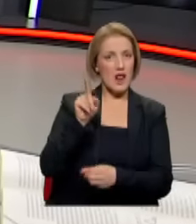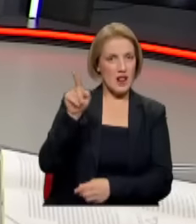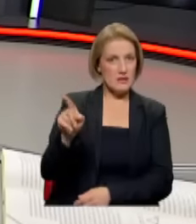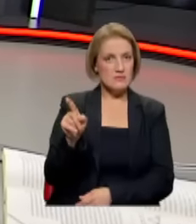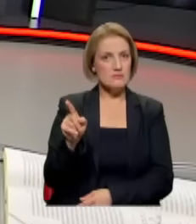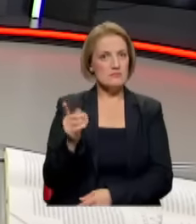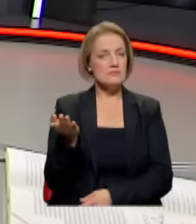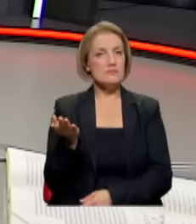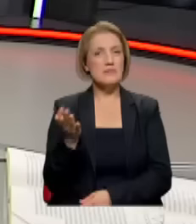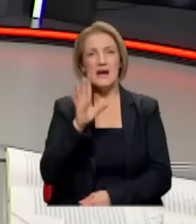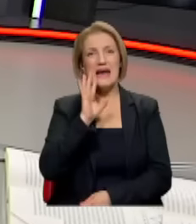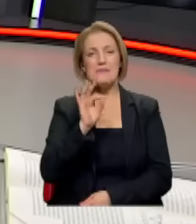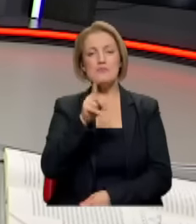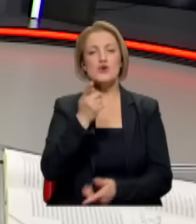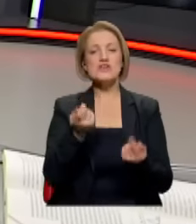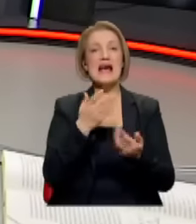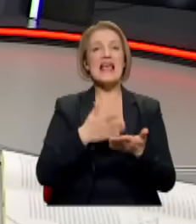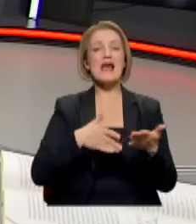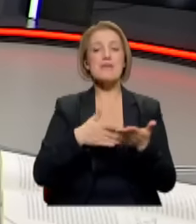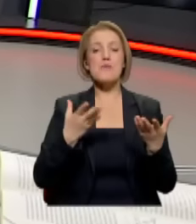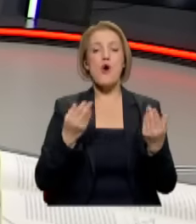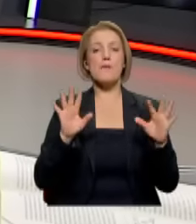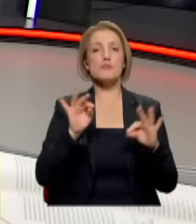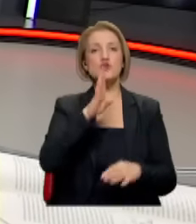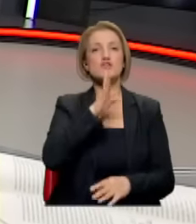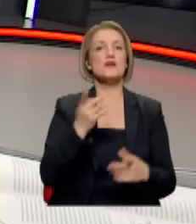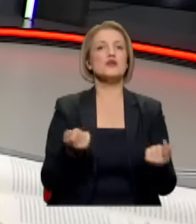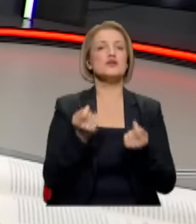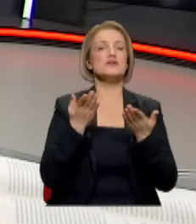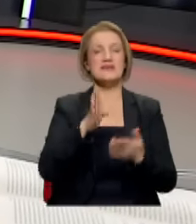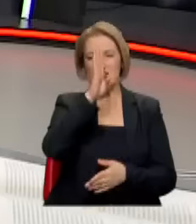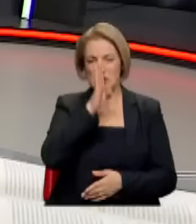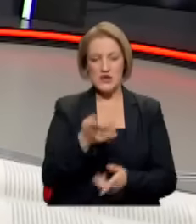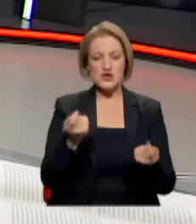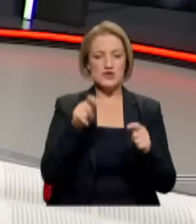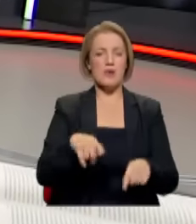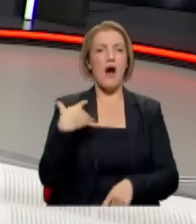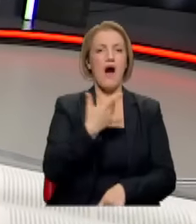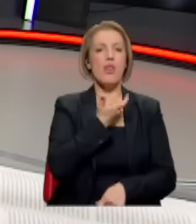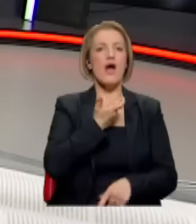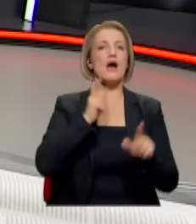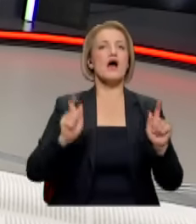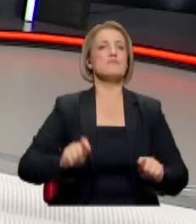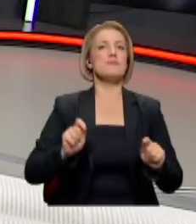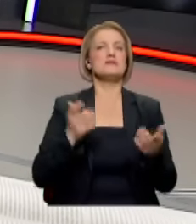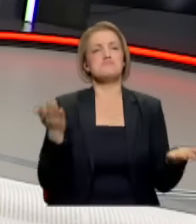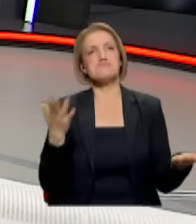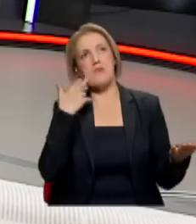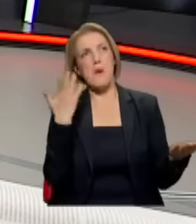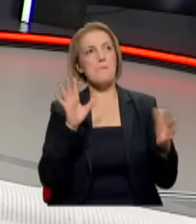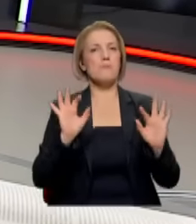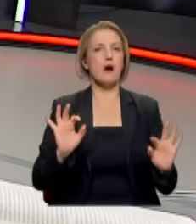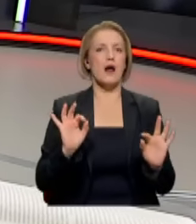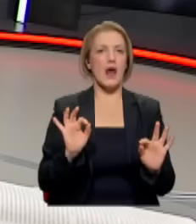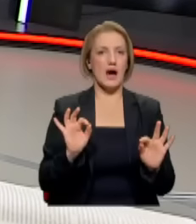suçluyor bu işler yarım yamalak Olmaz böyle ciddi işler yarım yamalak olmaz anayasa yapılması Efendim